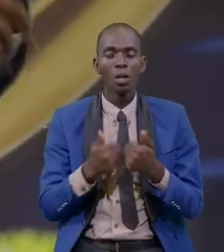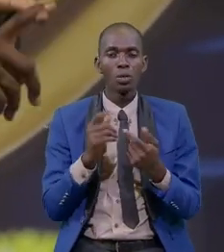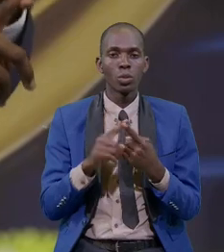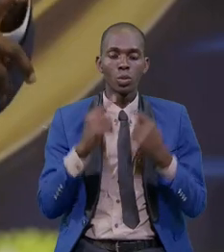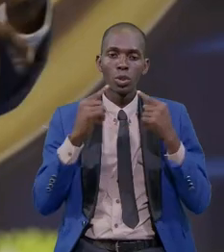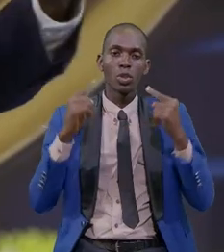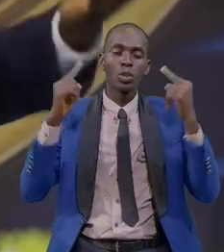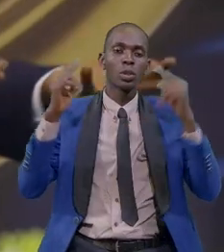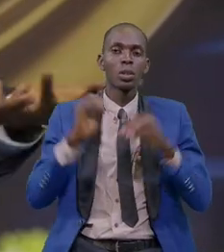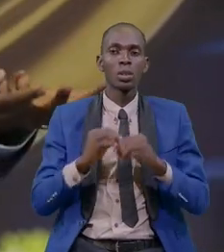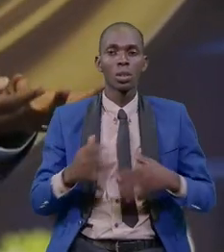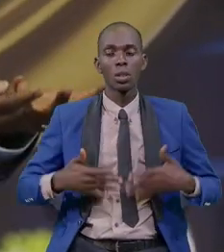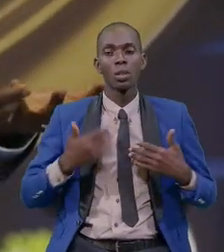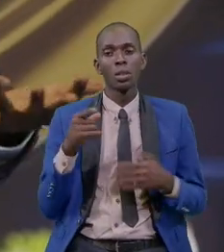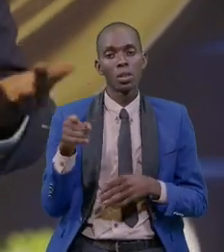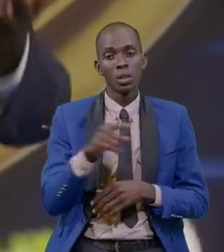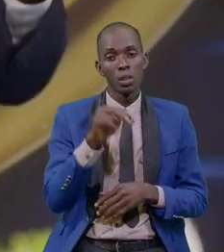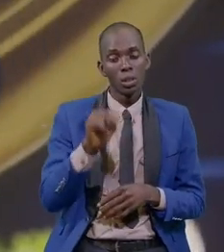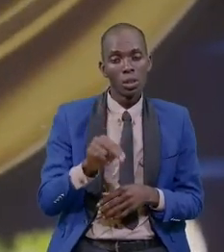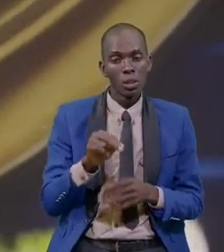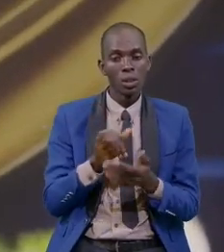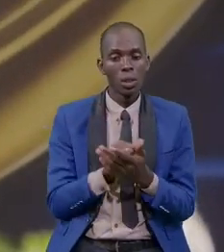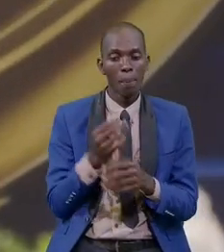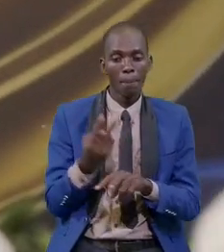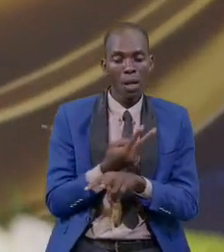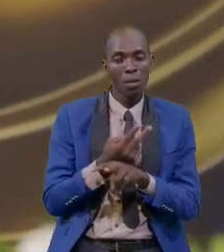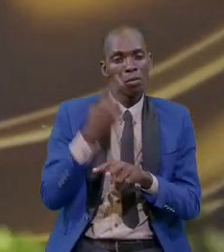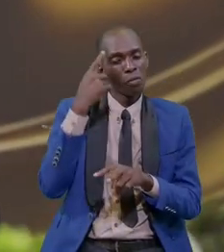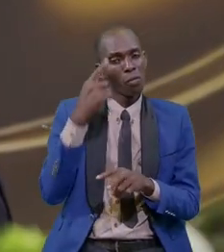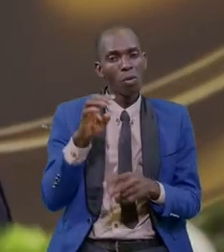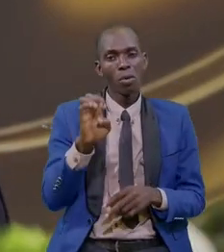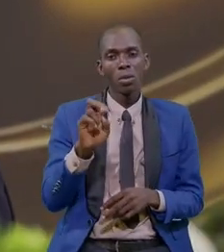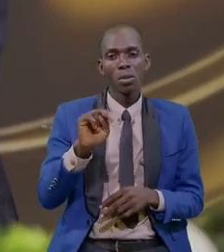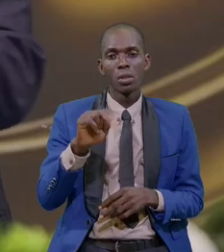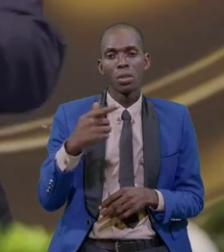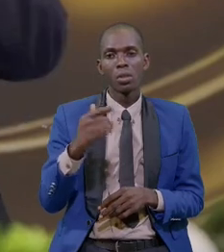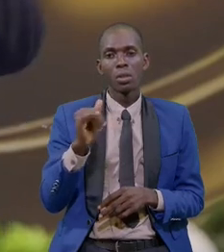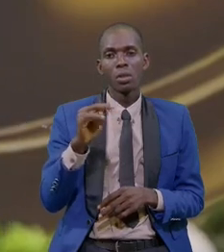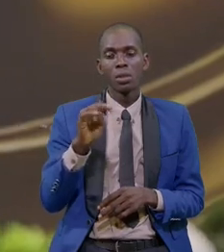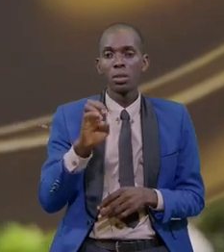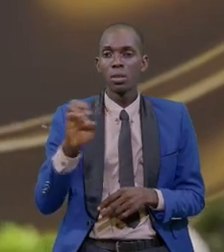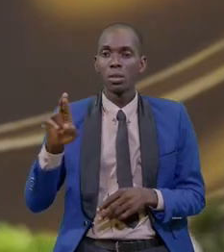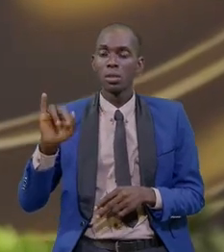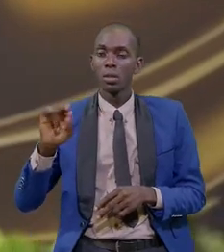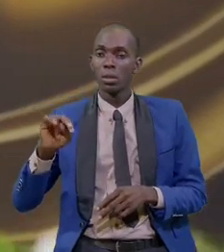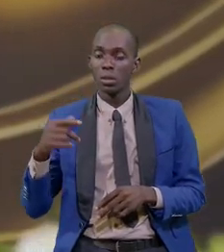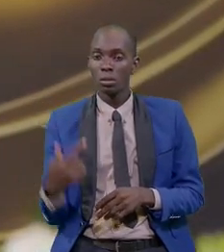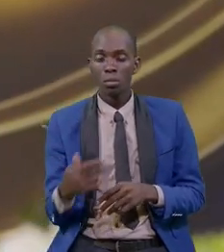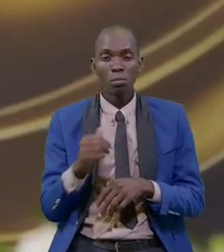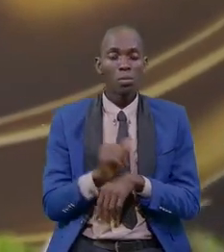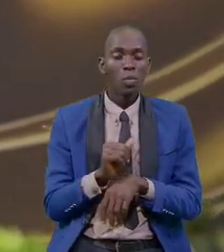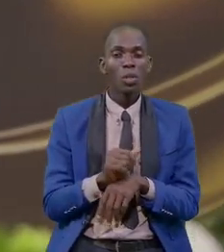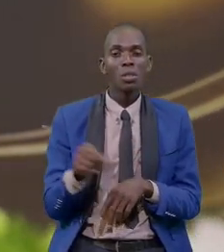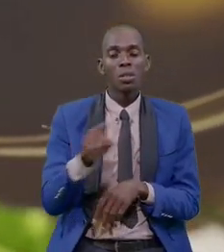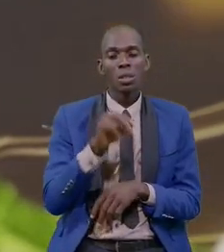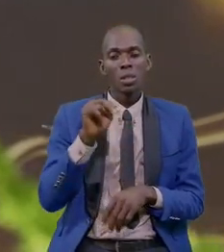vie. Ils ont besoin des maths pour l'ingénierie. Ils ont besoin des maths pour construire des ponts. Ils